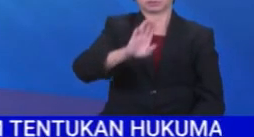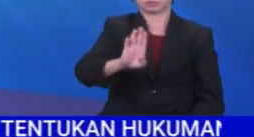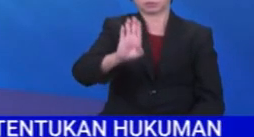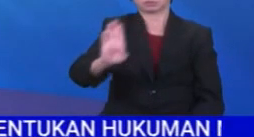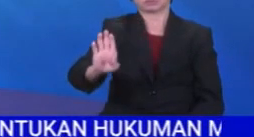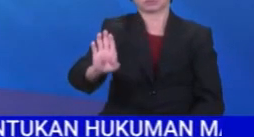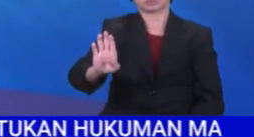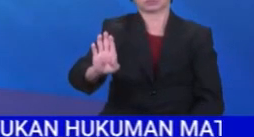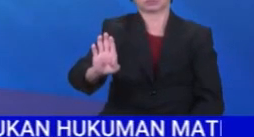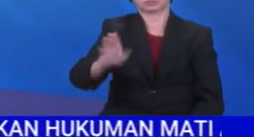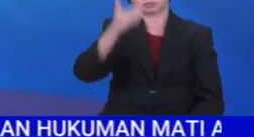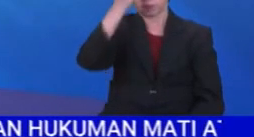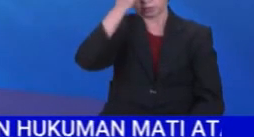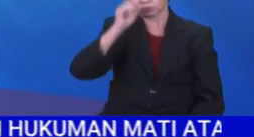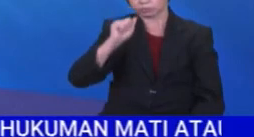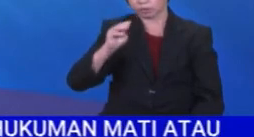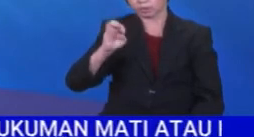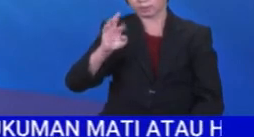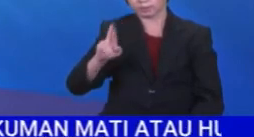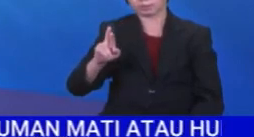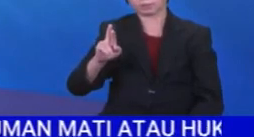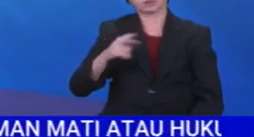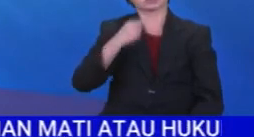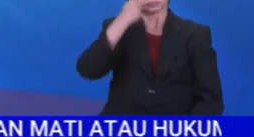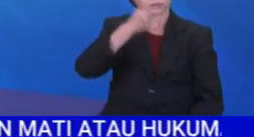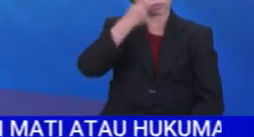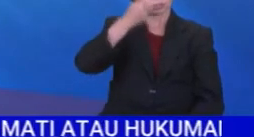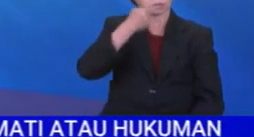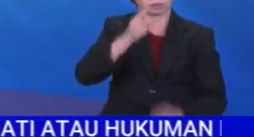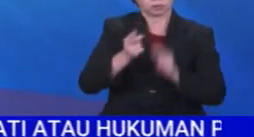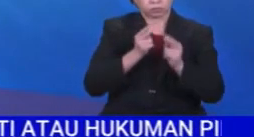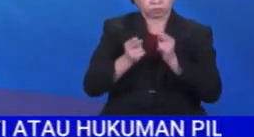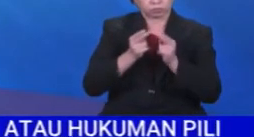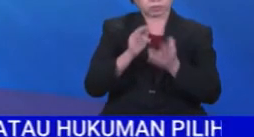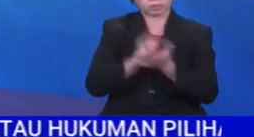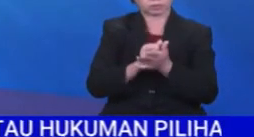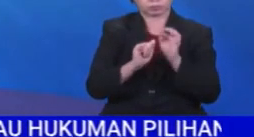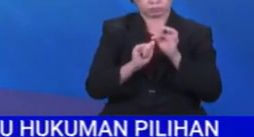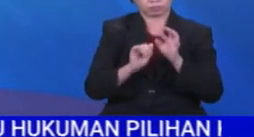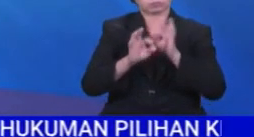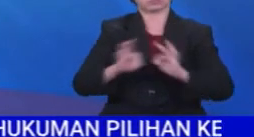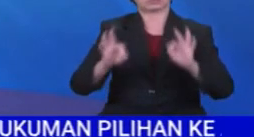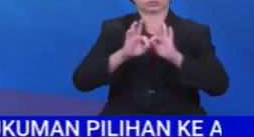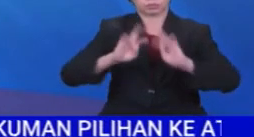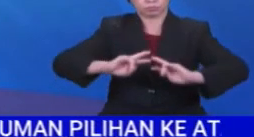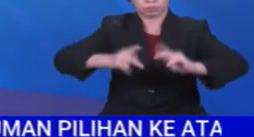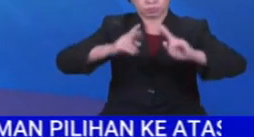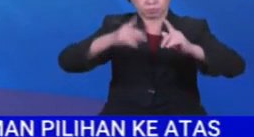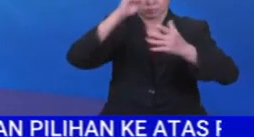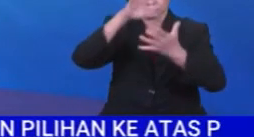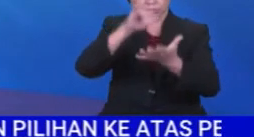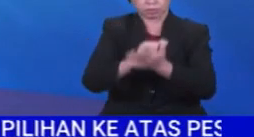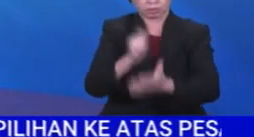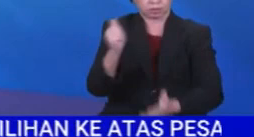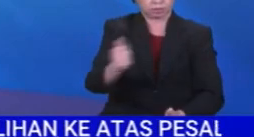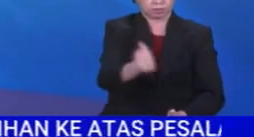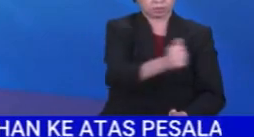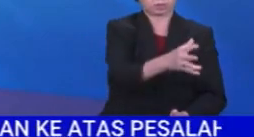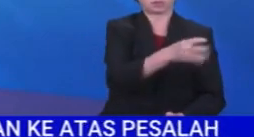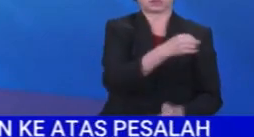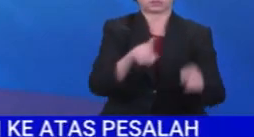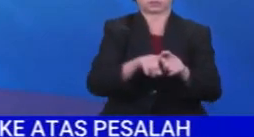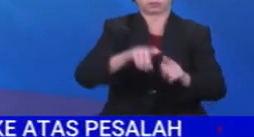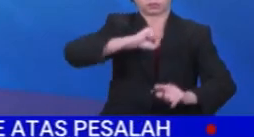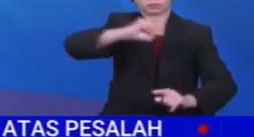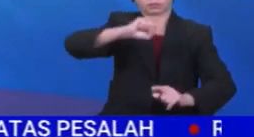bersatu PBB datuak mardalis gambas berkata usaha tersebut penting ke arah meningkatkan keyakinan diri dan semangat